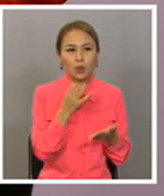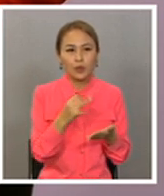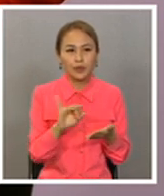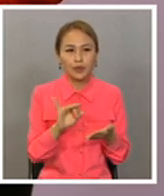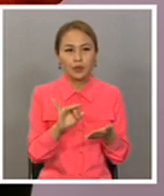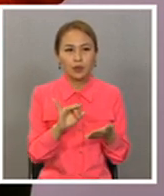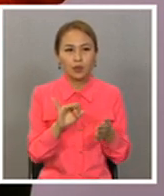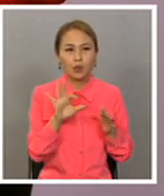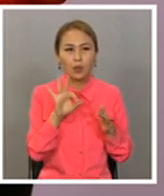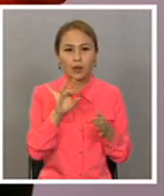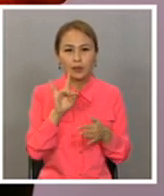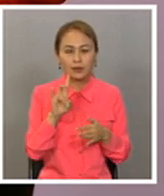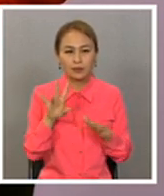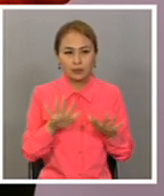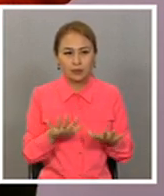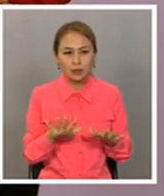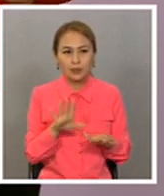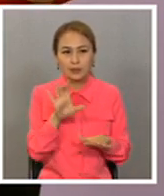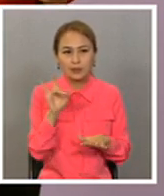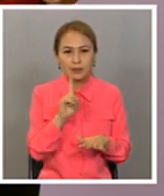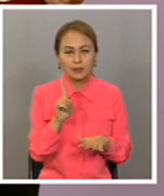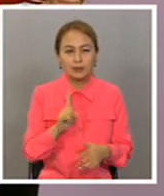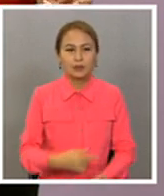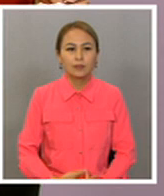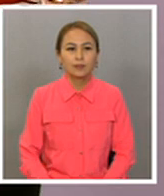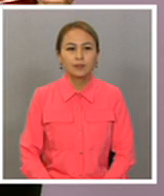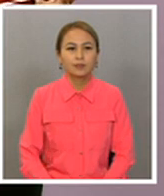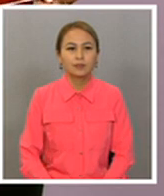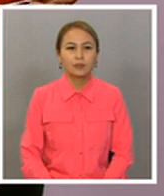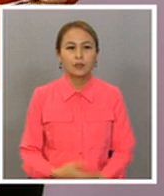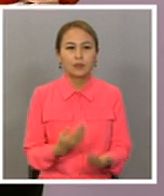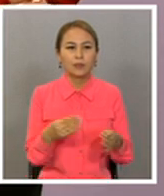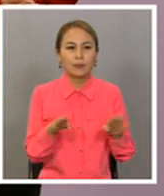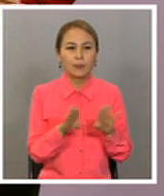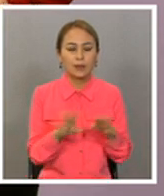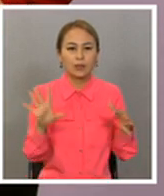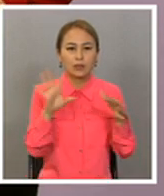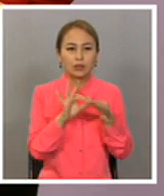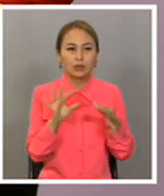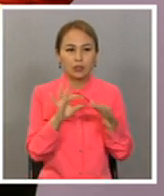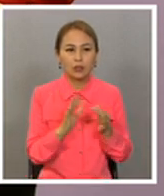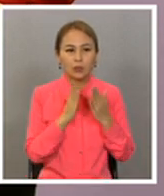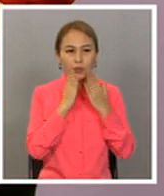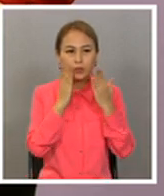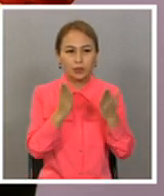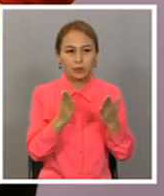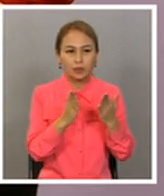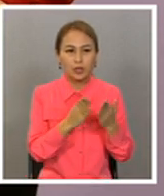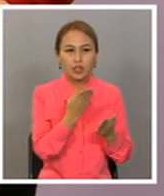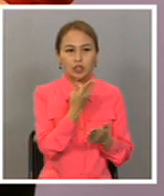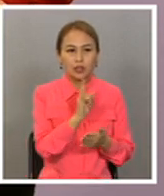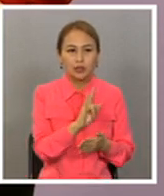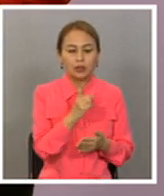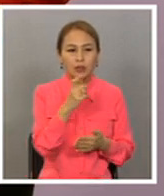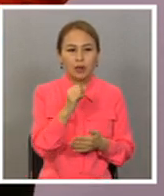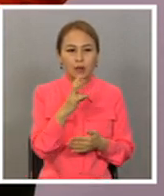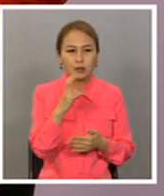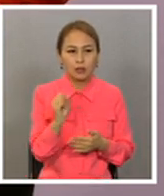қой, орын, сіз. Ал енді жұрнақтарды оқиық. Шы,